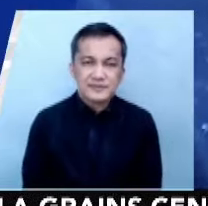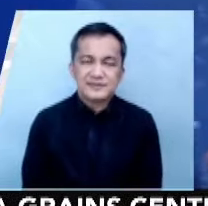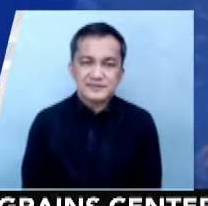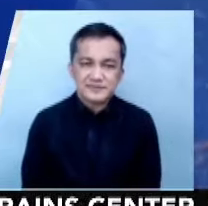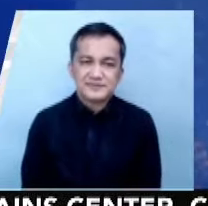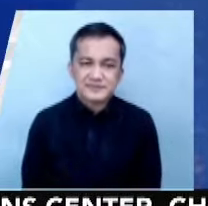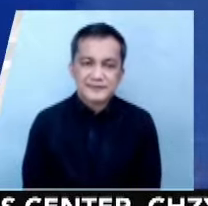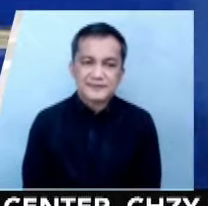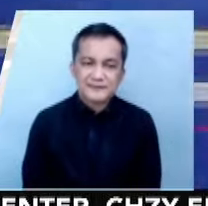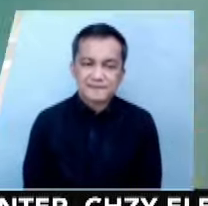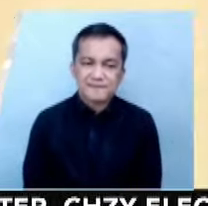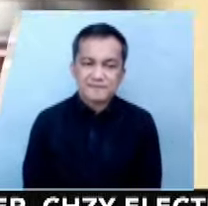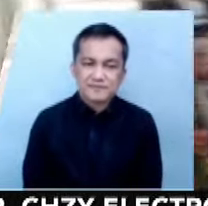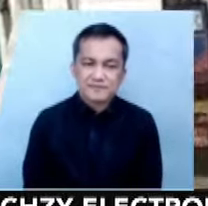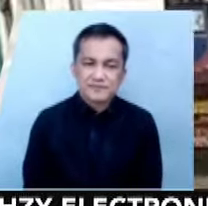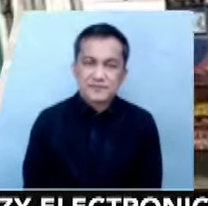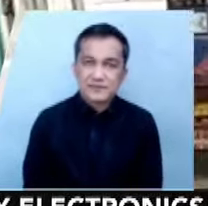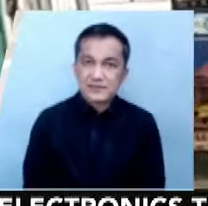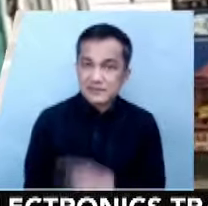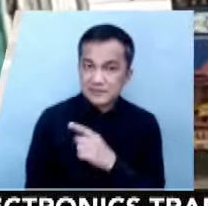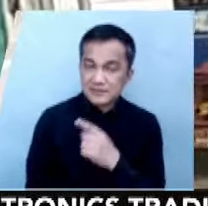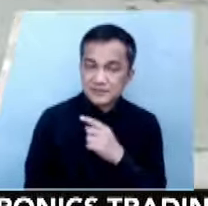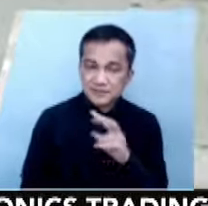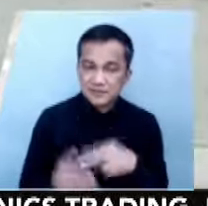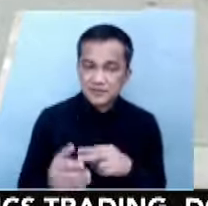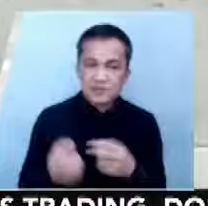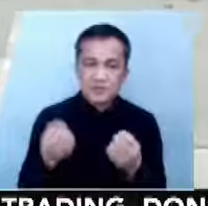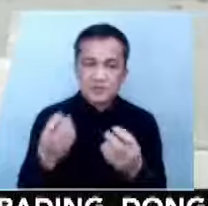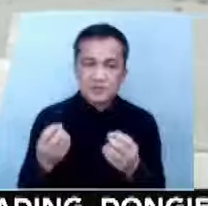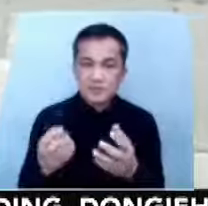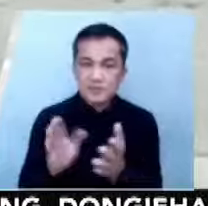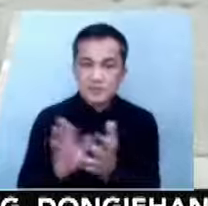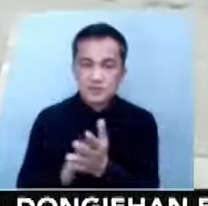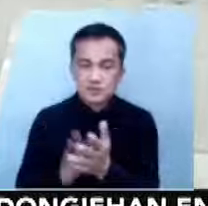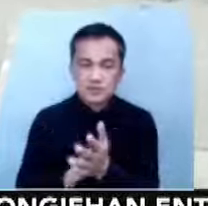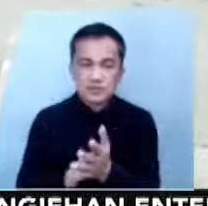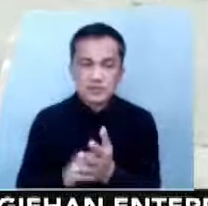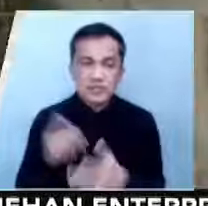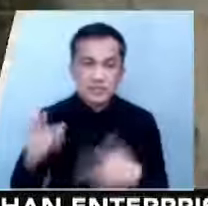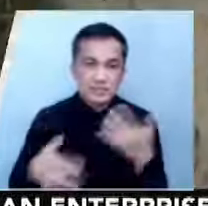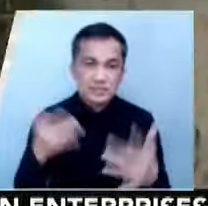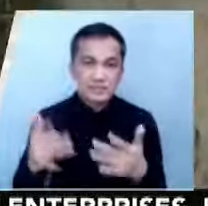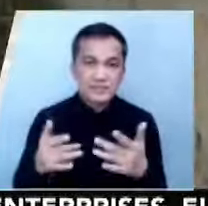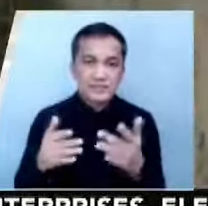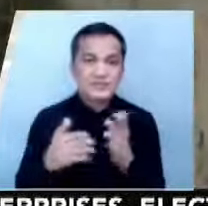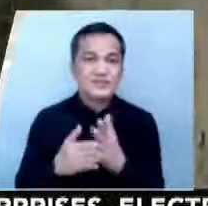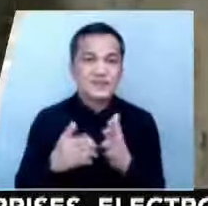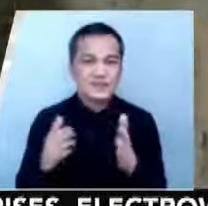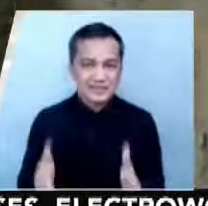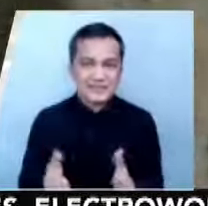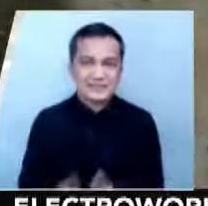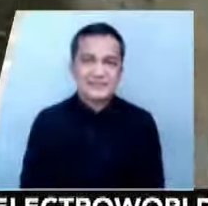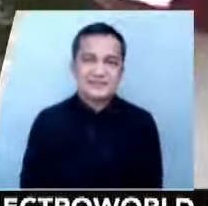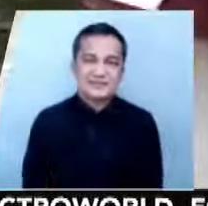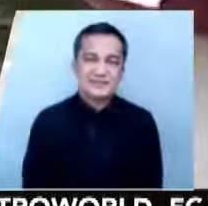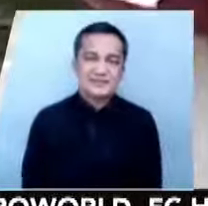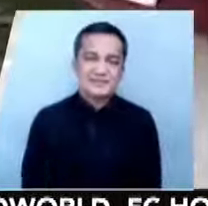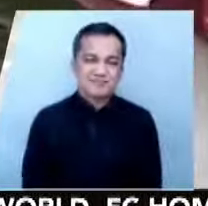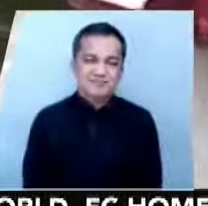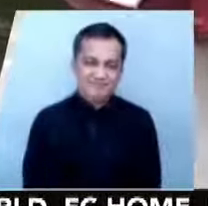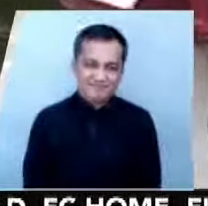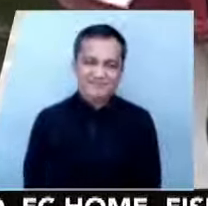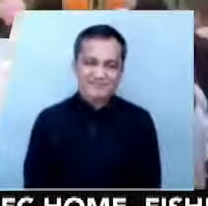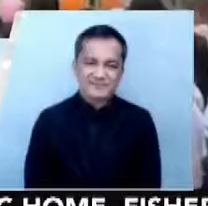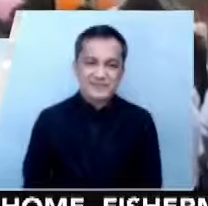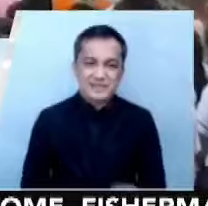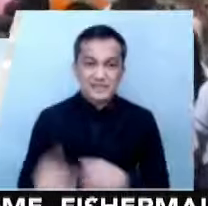kapag na pero sa maraming paaralan excited ang mga estudyante Tulad sa Mountain